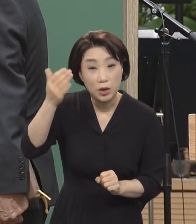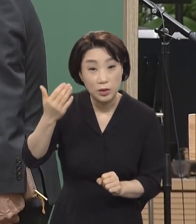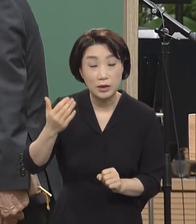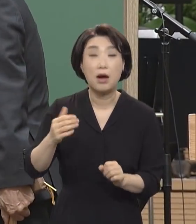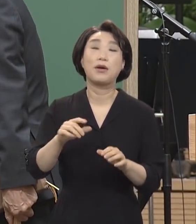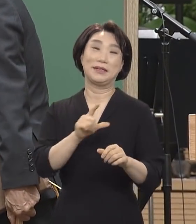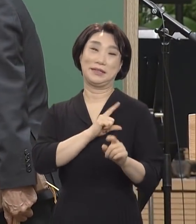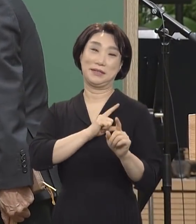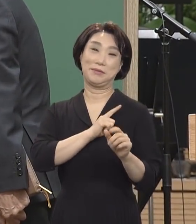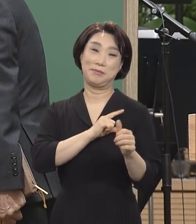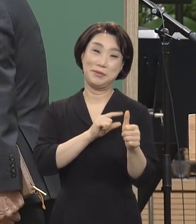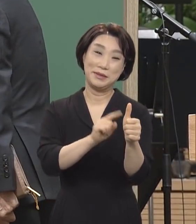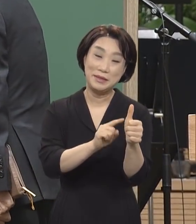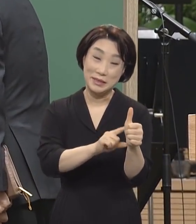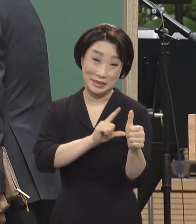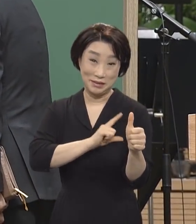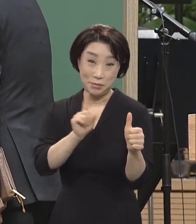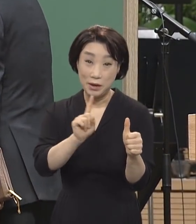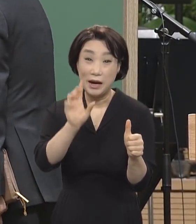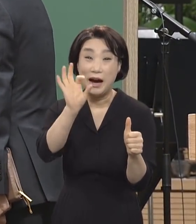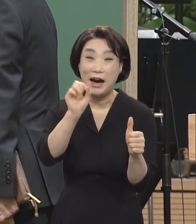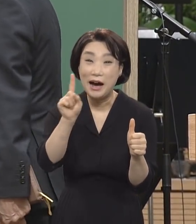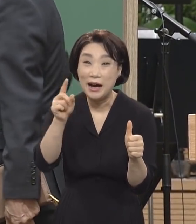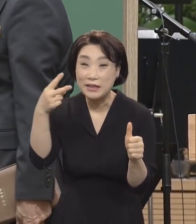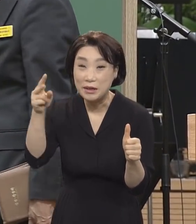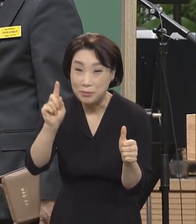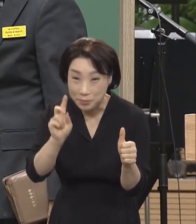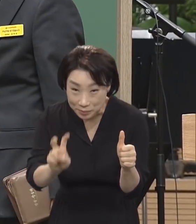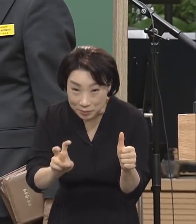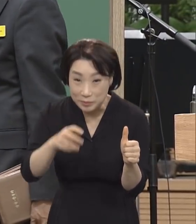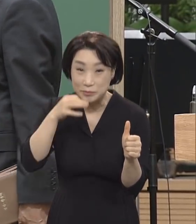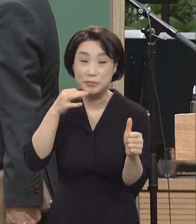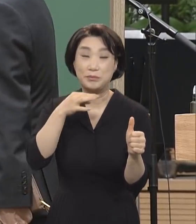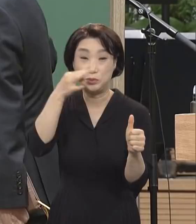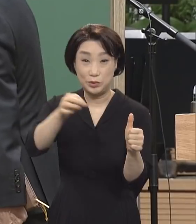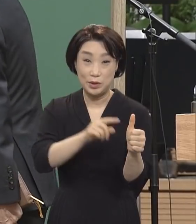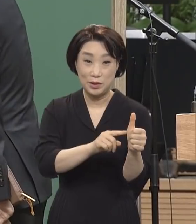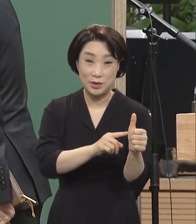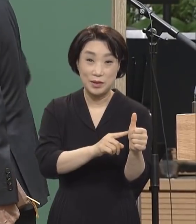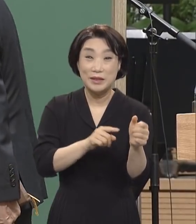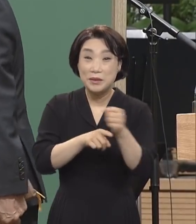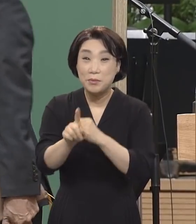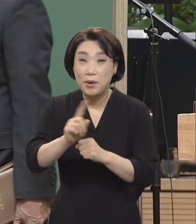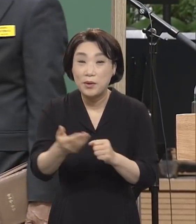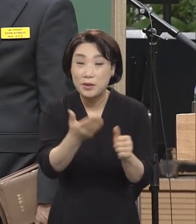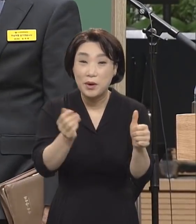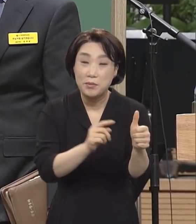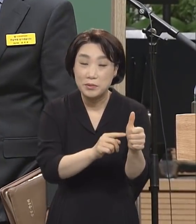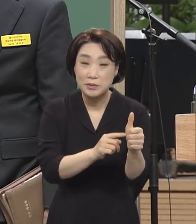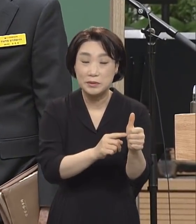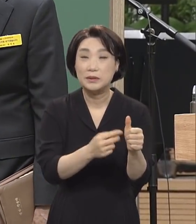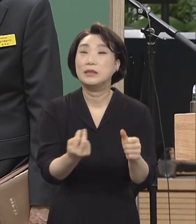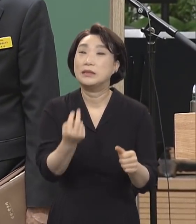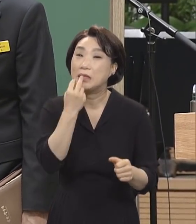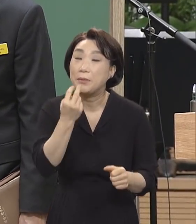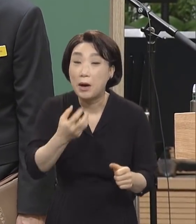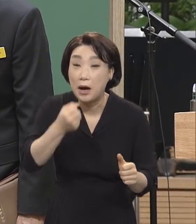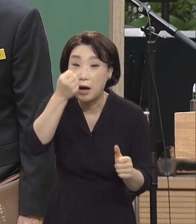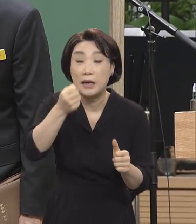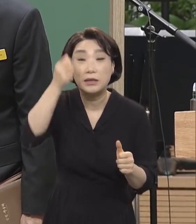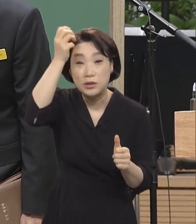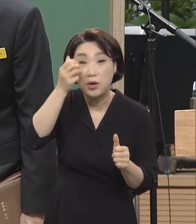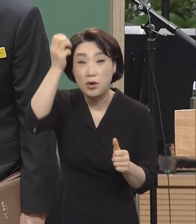사람의 이름을 아담이라고 했습니다. 이 아담이란 말은 희부린말로 무슨 말이냐? 생명 있는